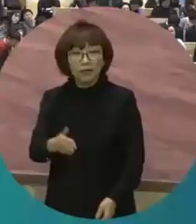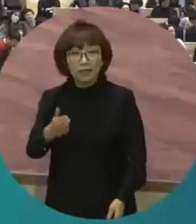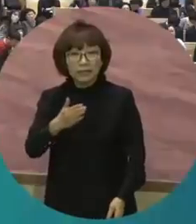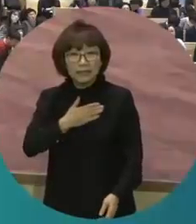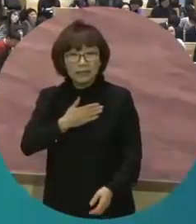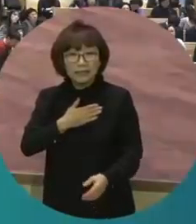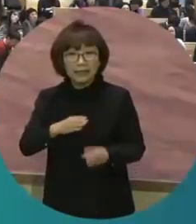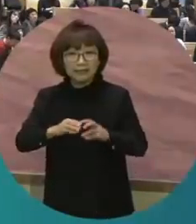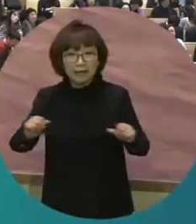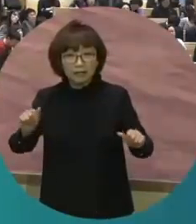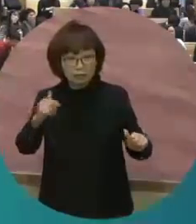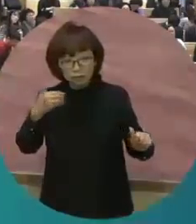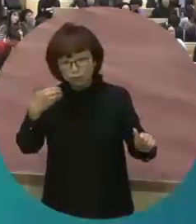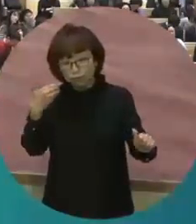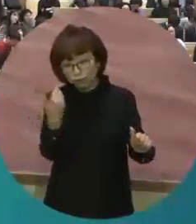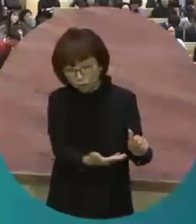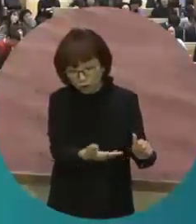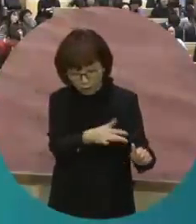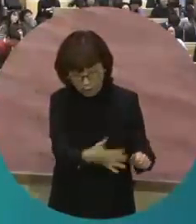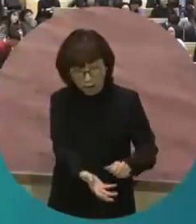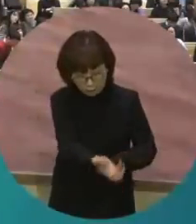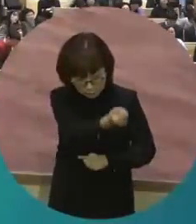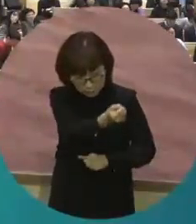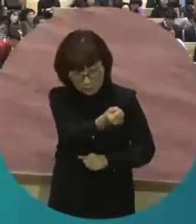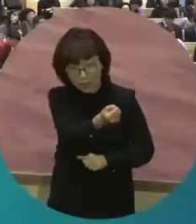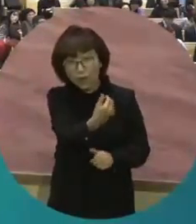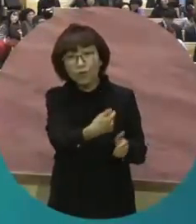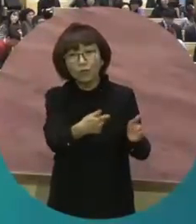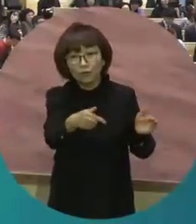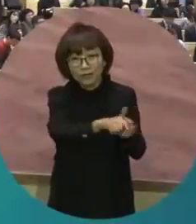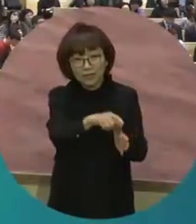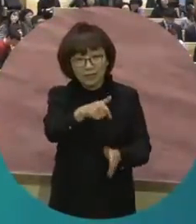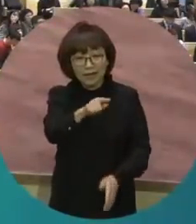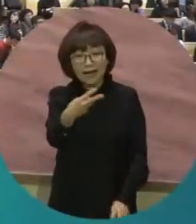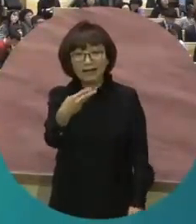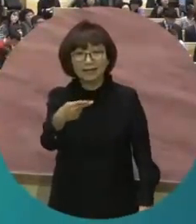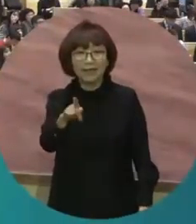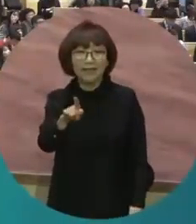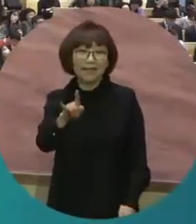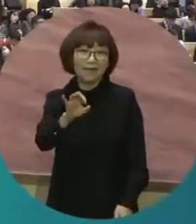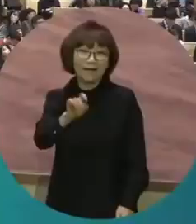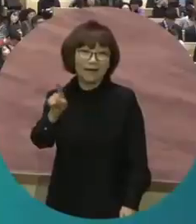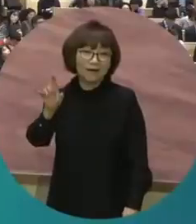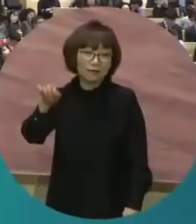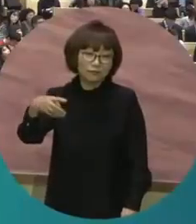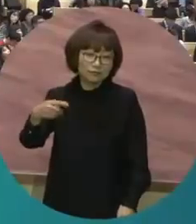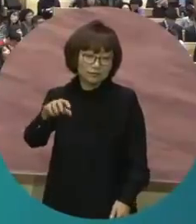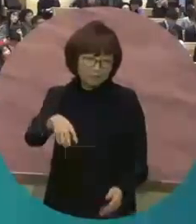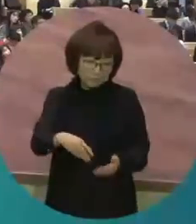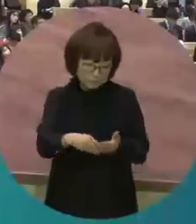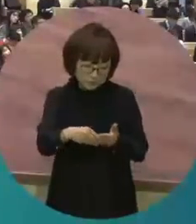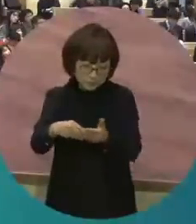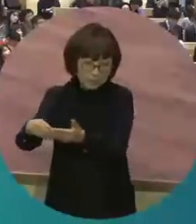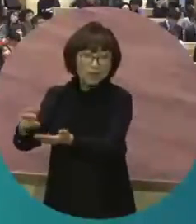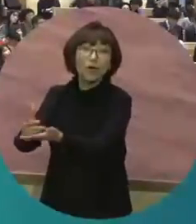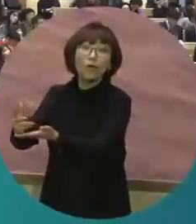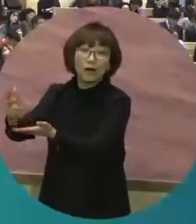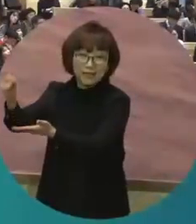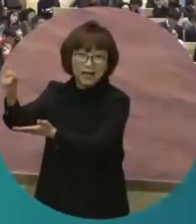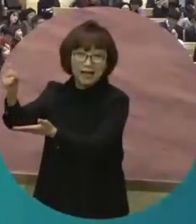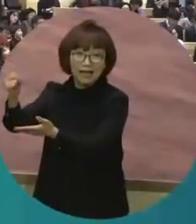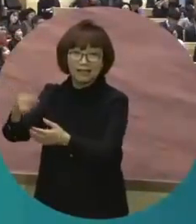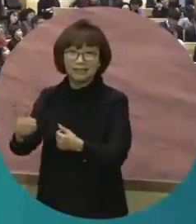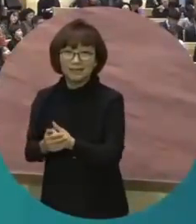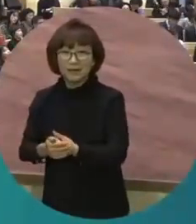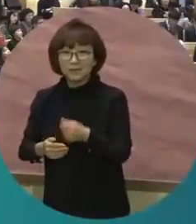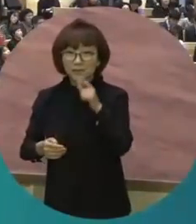주어 소유를 삼게 하려고 너를 갈대아내 우리에서 이끌어낸 여호와니라. 그가 이르되 주 여호와여 내가 이 땅을 소유로